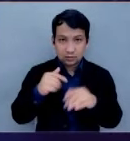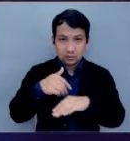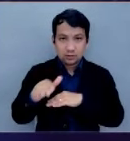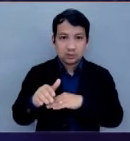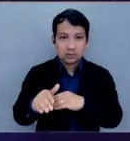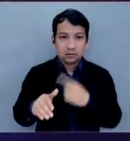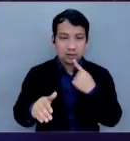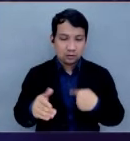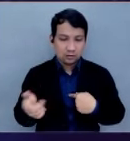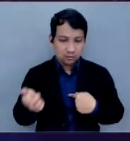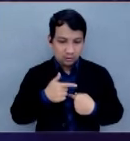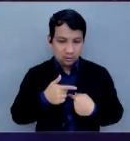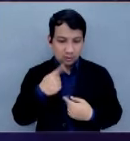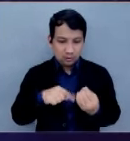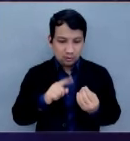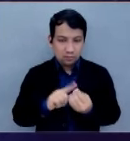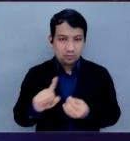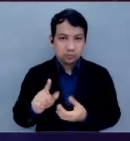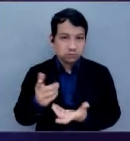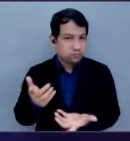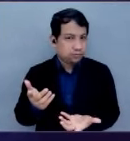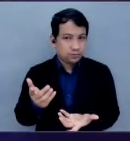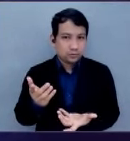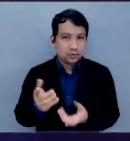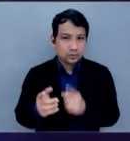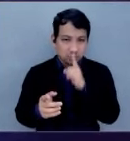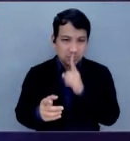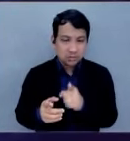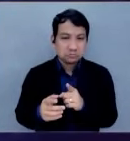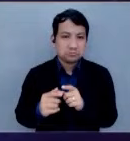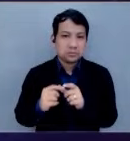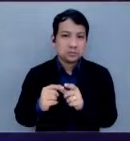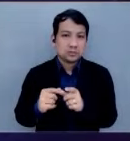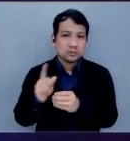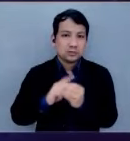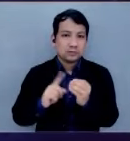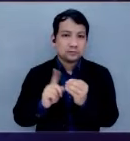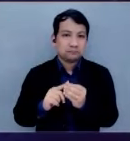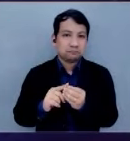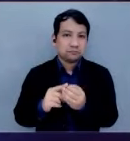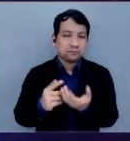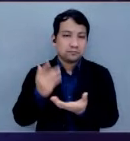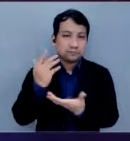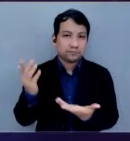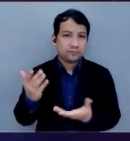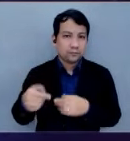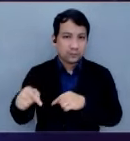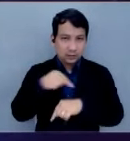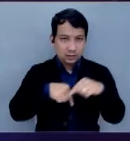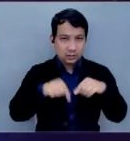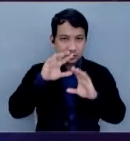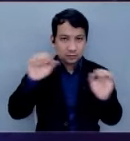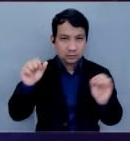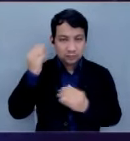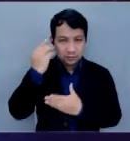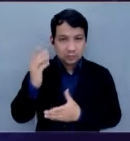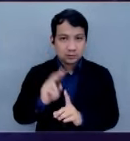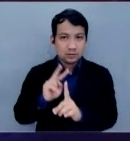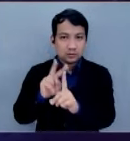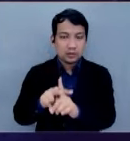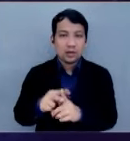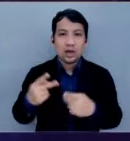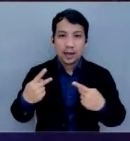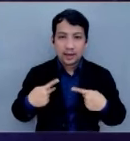na sinabi niya po yun. Pero totoo naman po yun sa sinabi niya na way back then, nung mga bata pa po kami, meron po